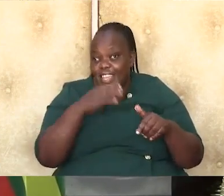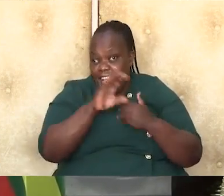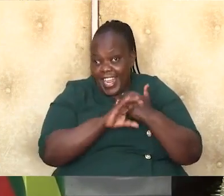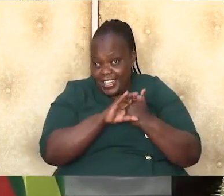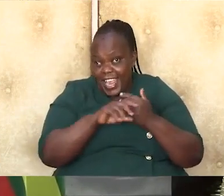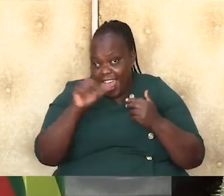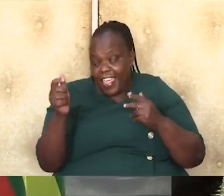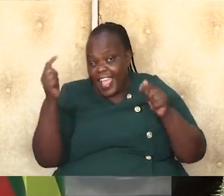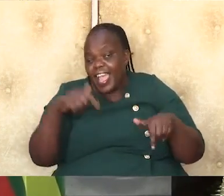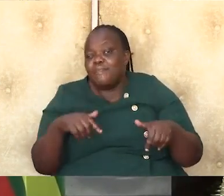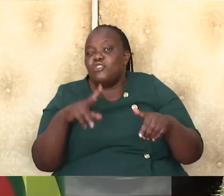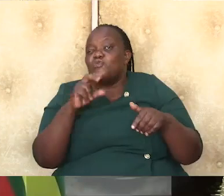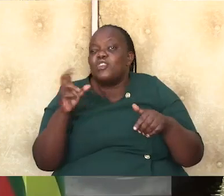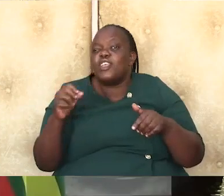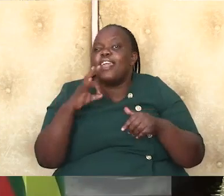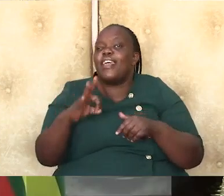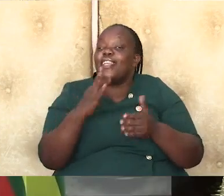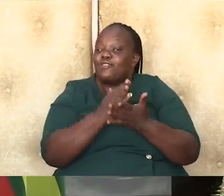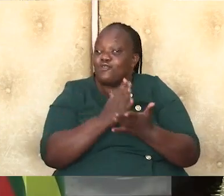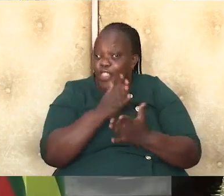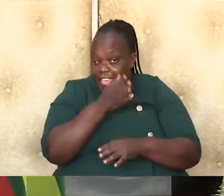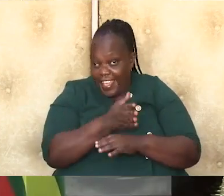ambao walikuja mwaka 2023